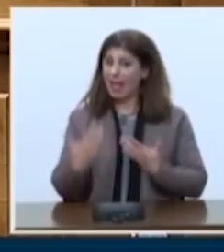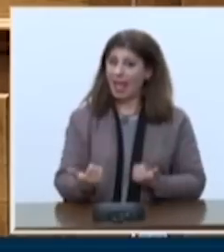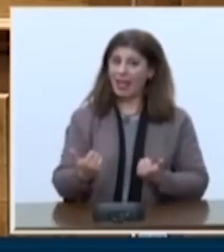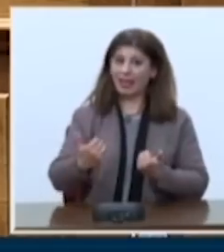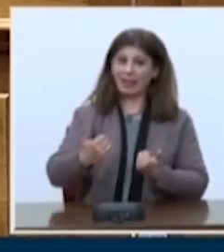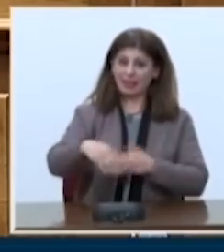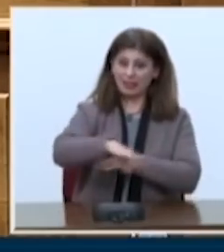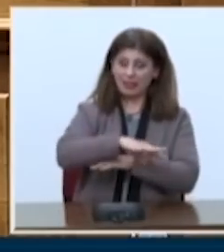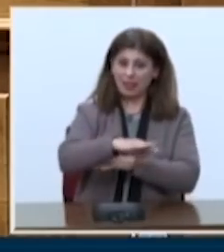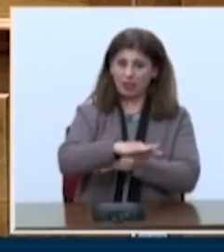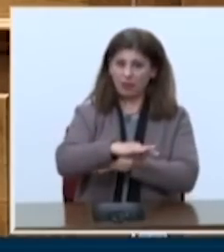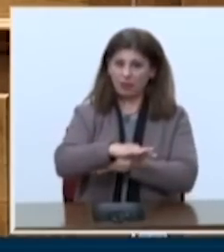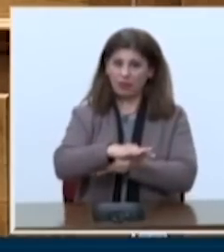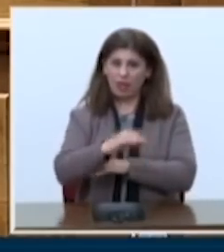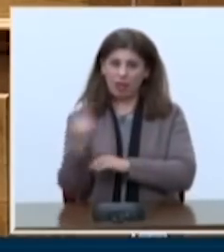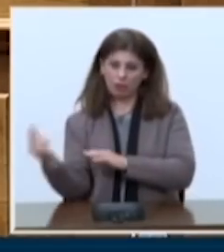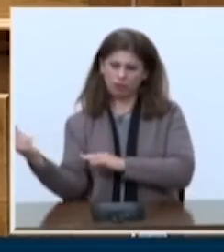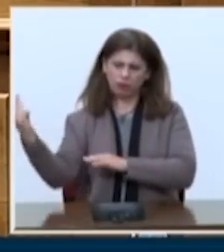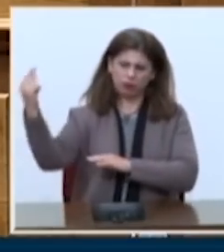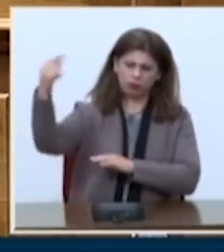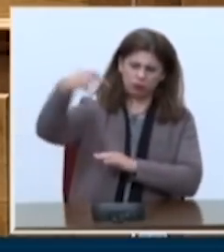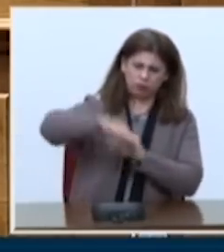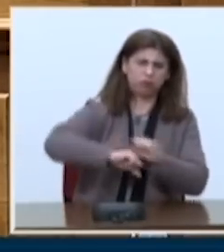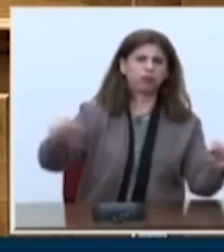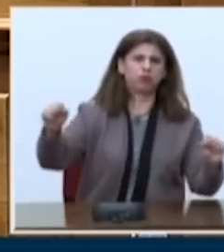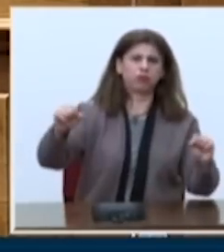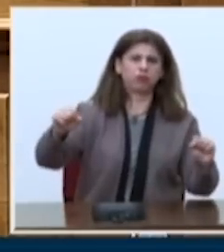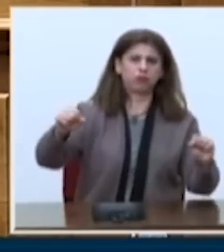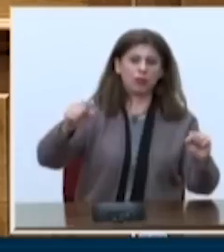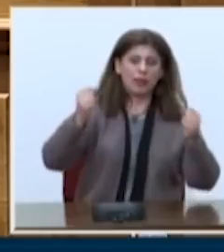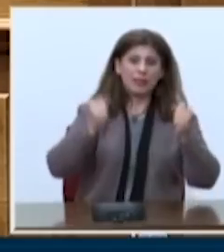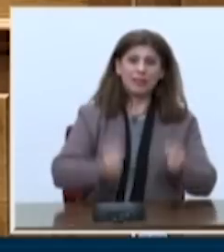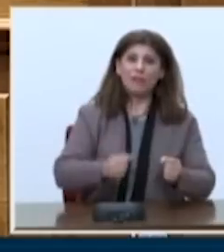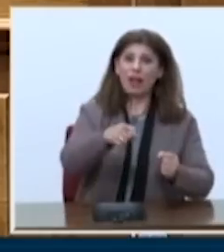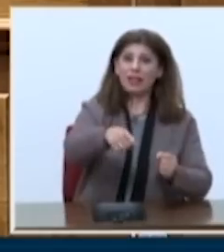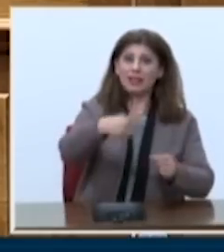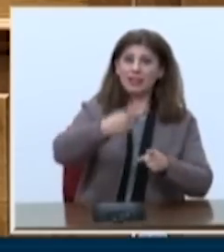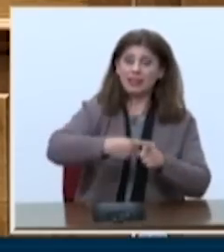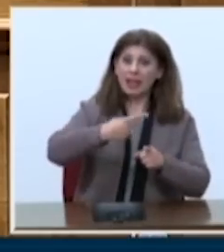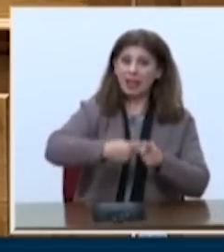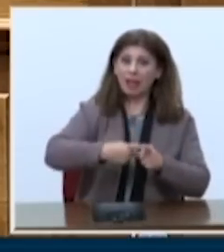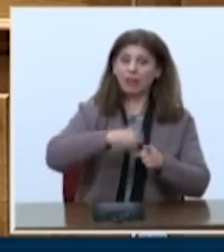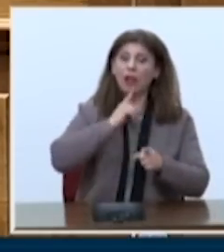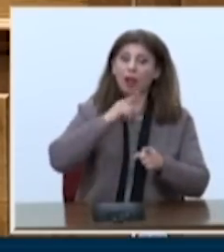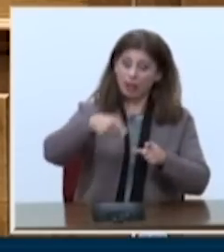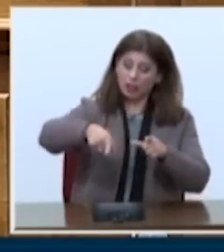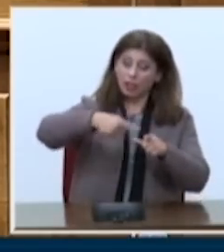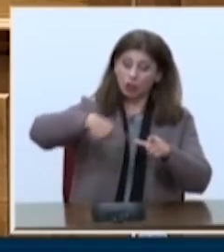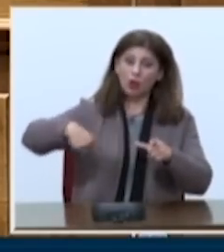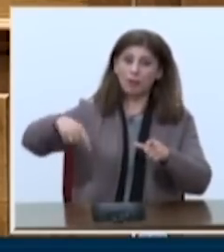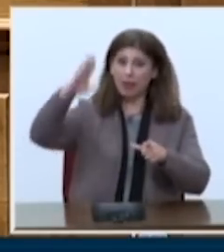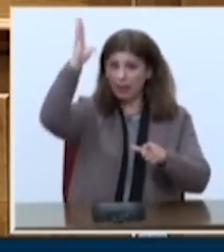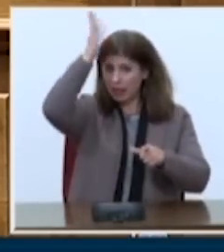σε νατοϊκές βάσεις στην Ελλάδα, μεταξύ αυτών και το λιμάνι της Αλεξανδρούπολης? Αυτή η είδηση